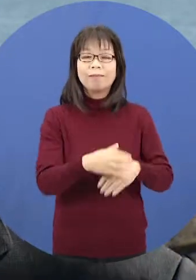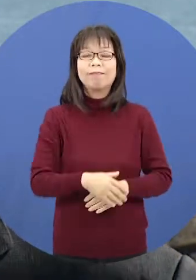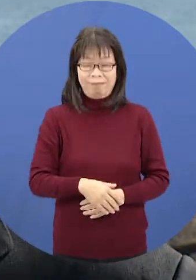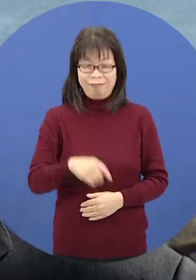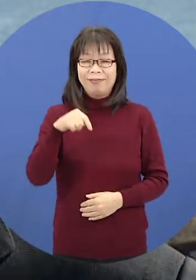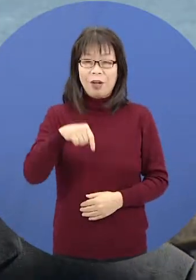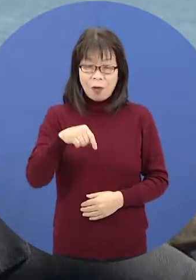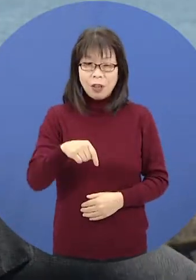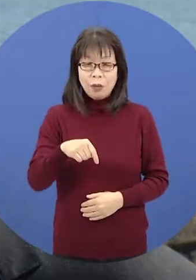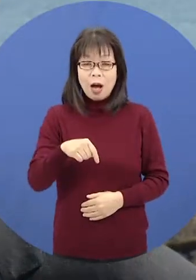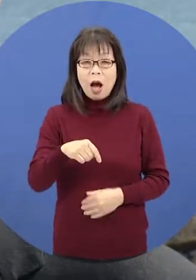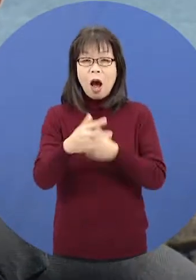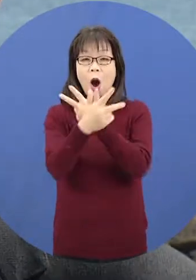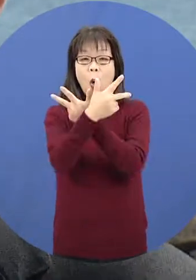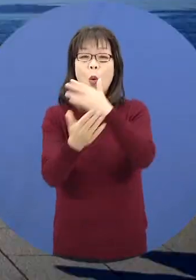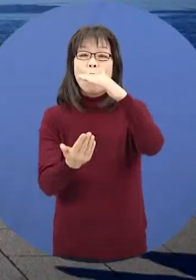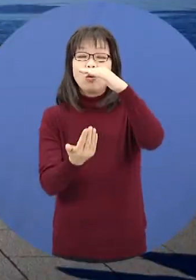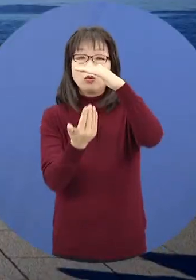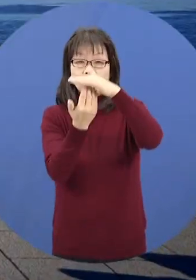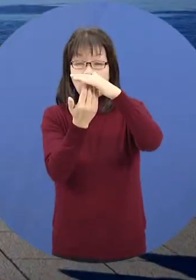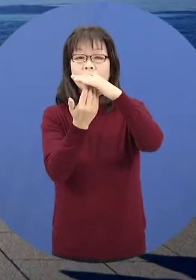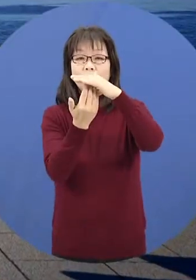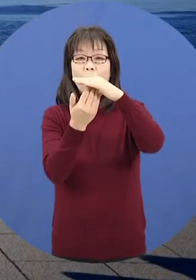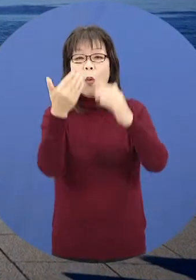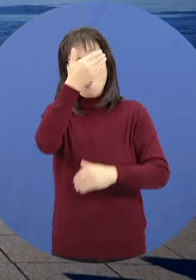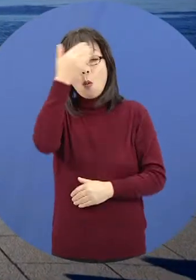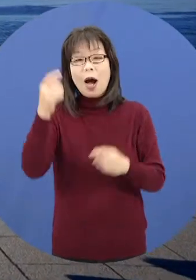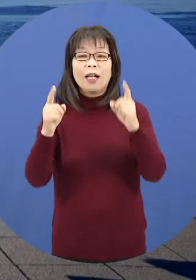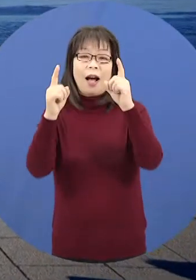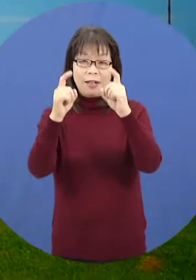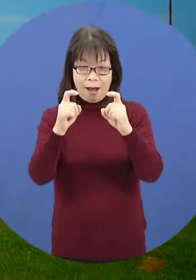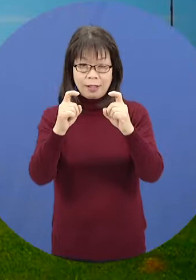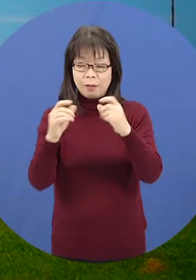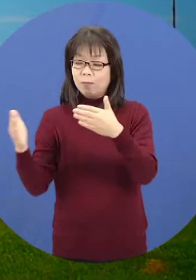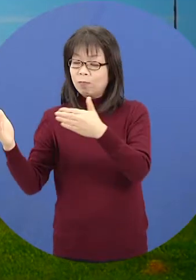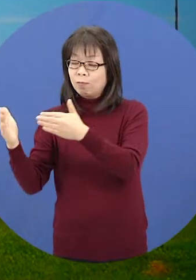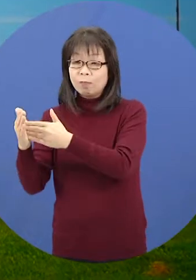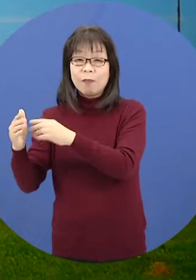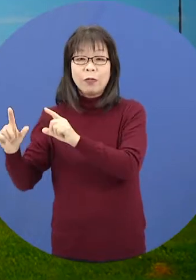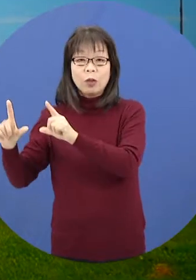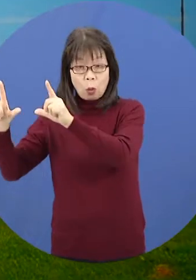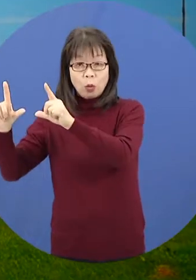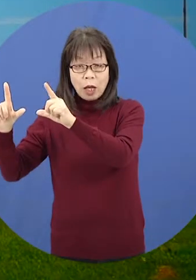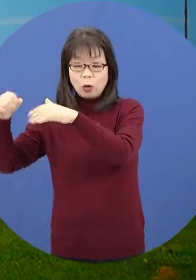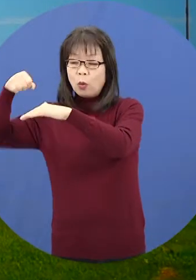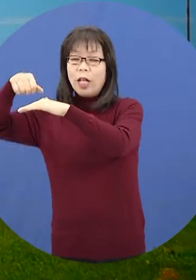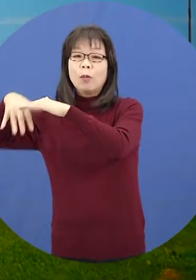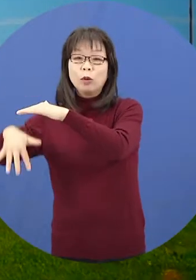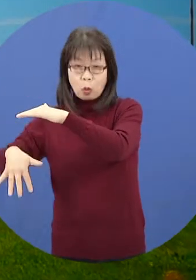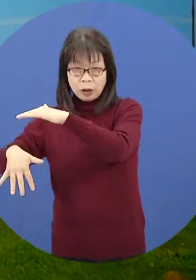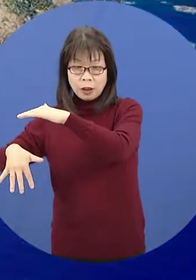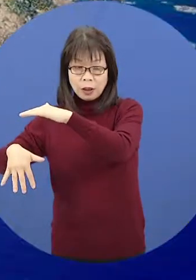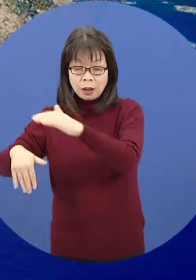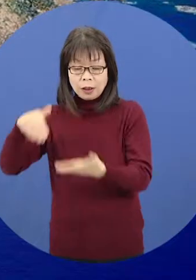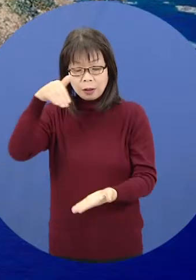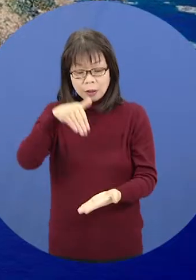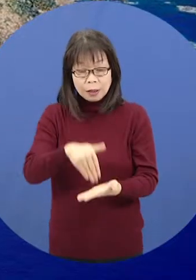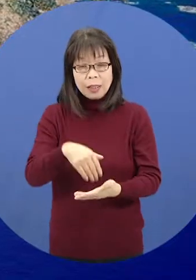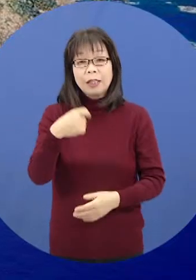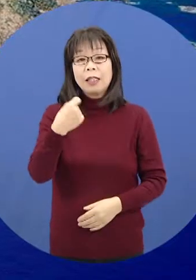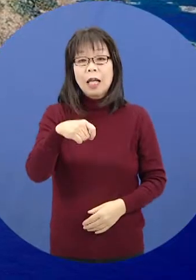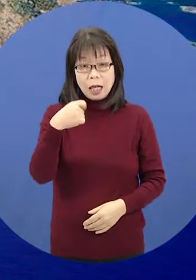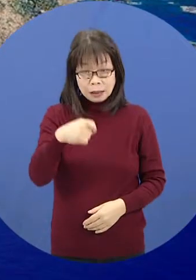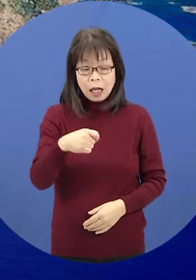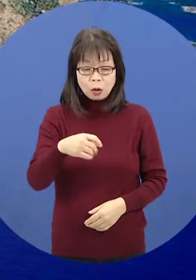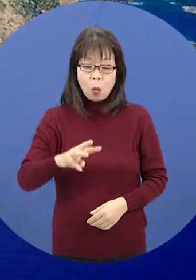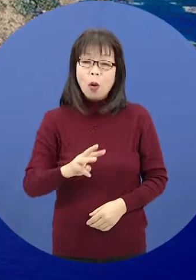日本本土の北端にある北海道稚内市、東端の根室市、そして南端の鹿児